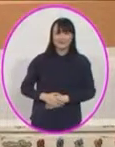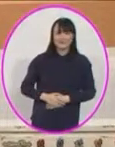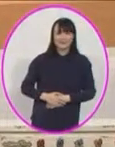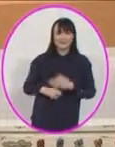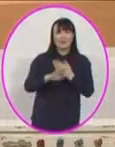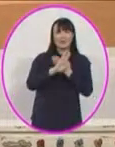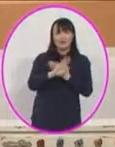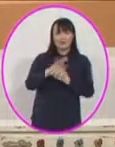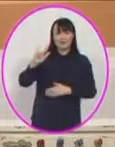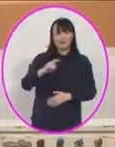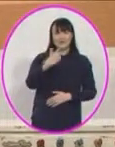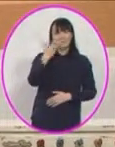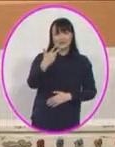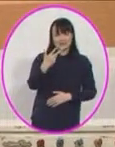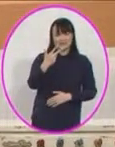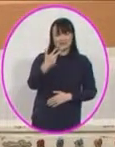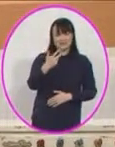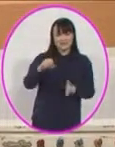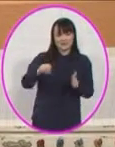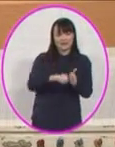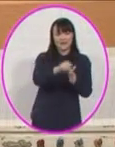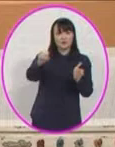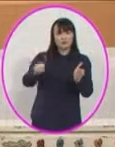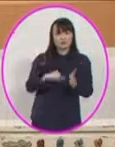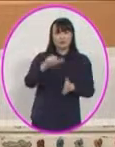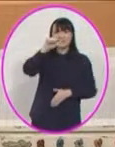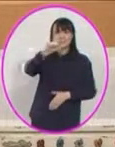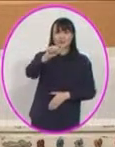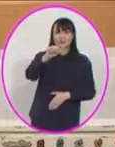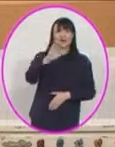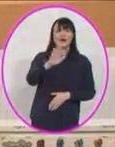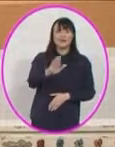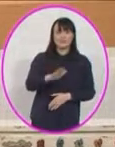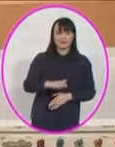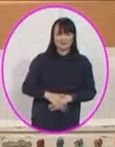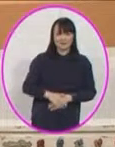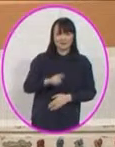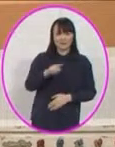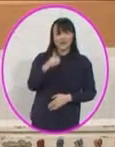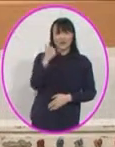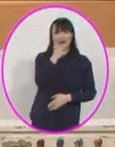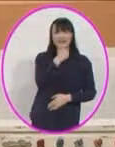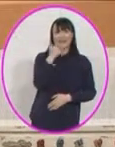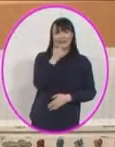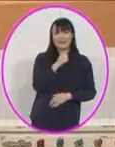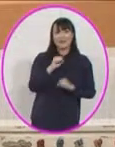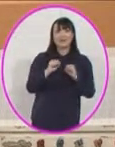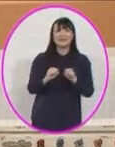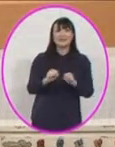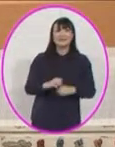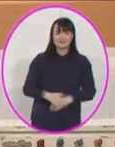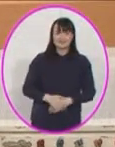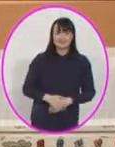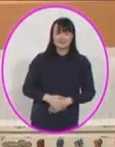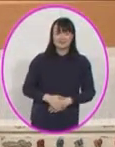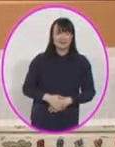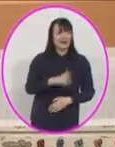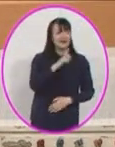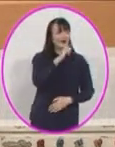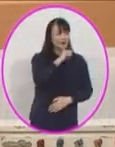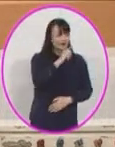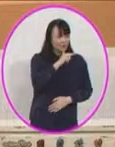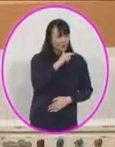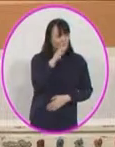ますので伊丹市には5つ手話サークルがありますのでそちらの方もご案内していますなるほどまあ講座とそしてサークル